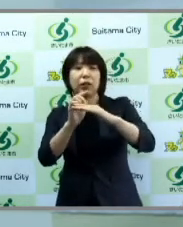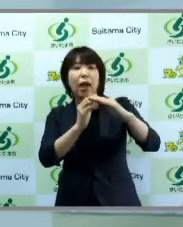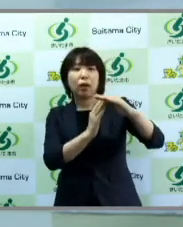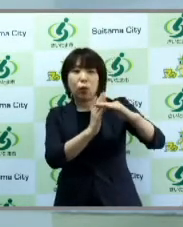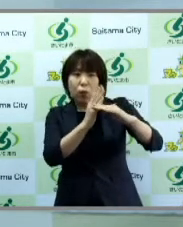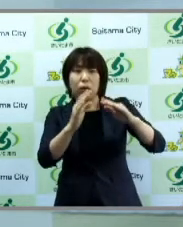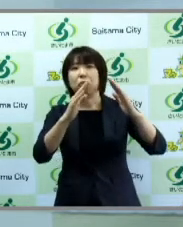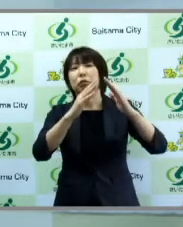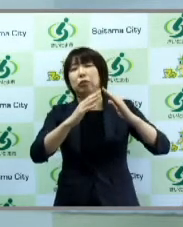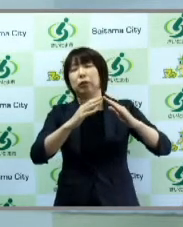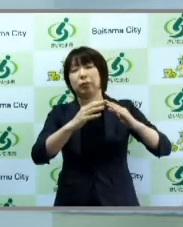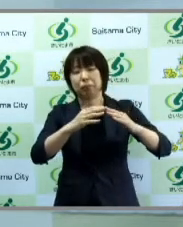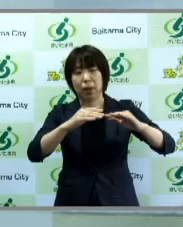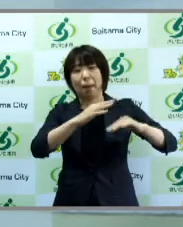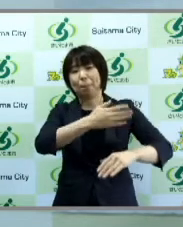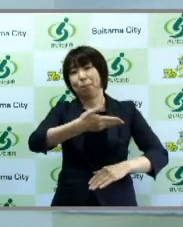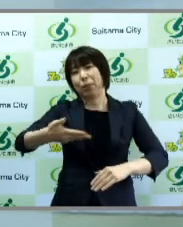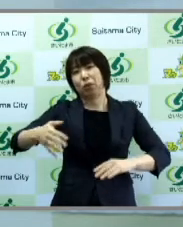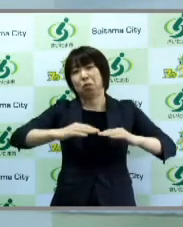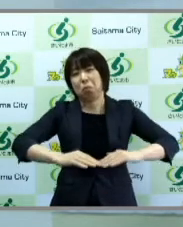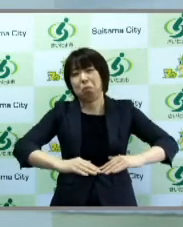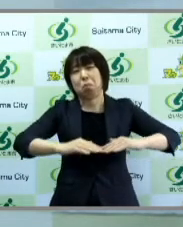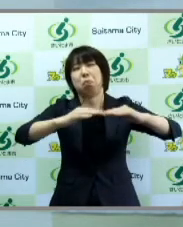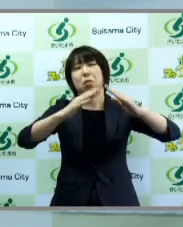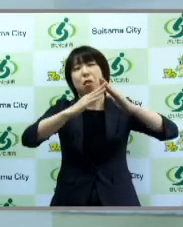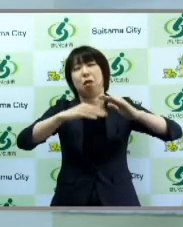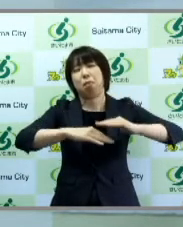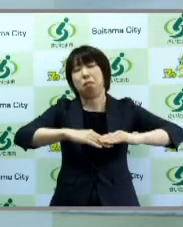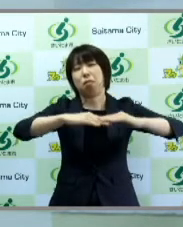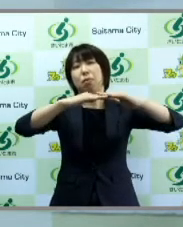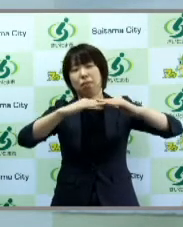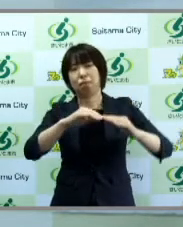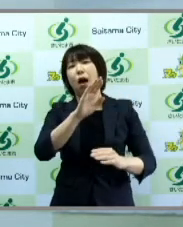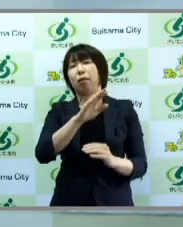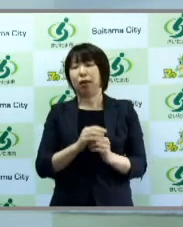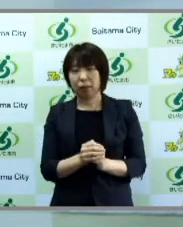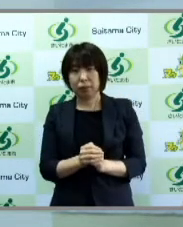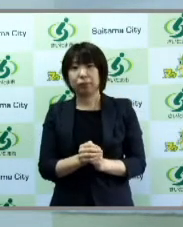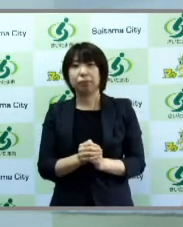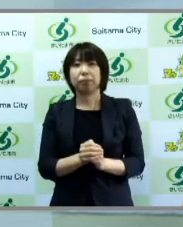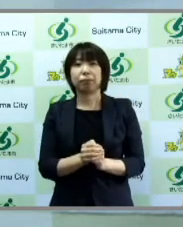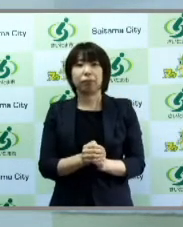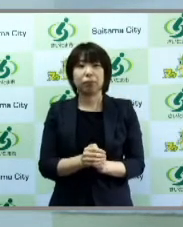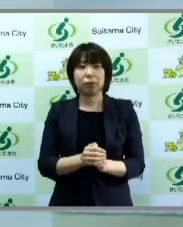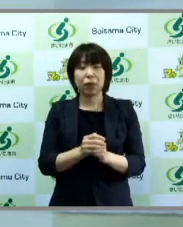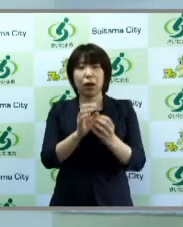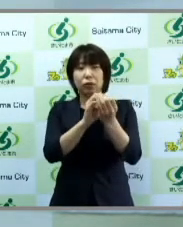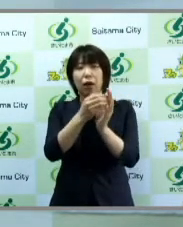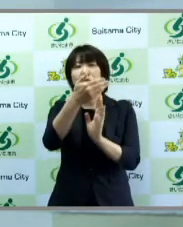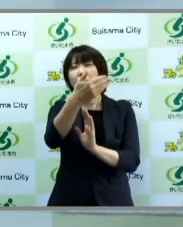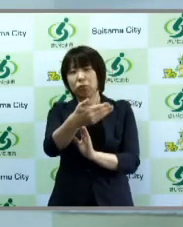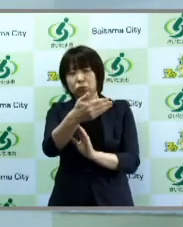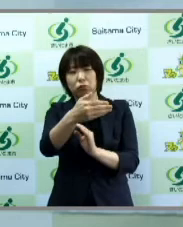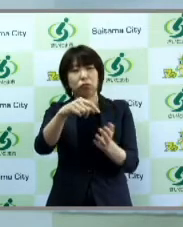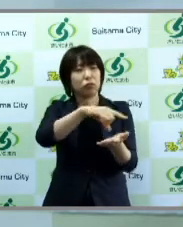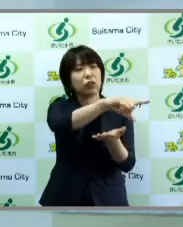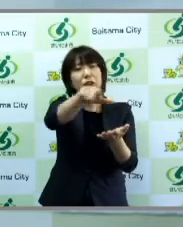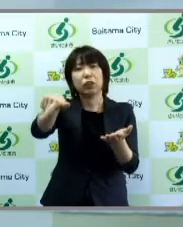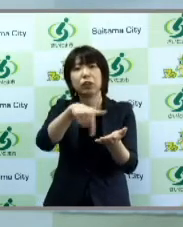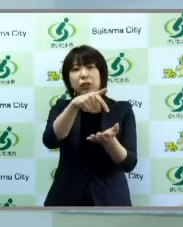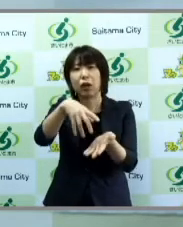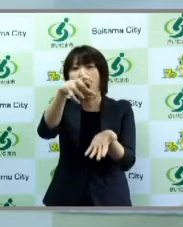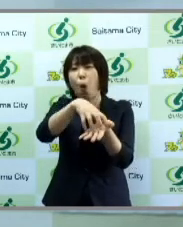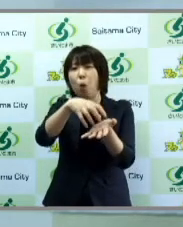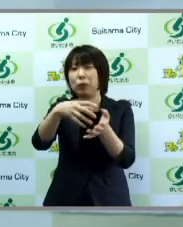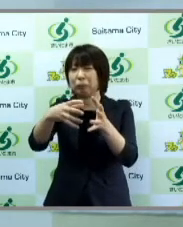っております。またこの台風被害によって桜区では多量の災害ごみが局所的